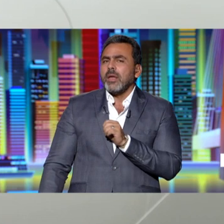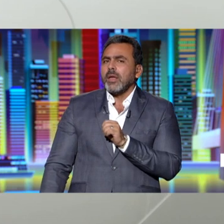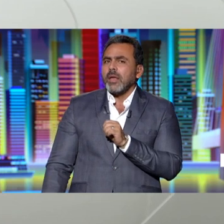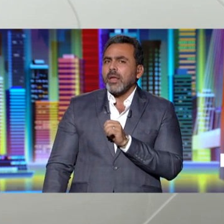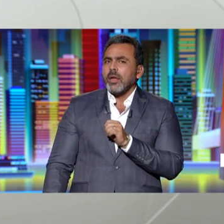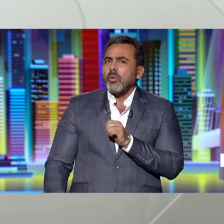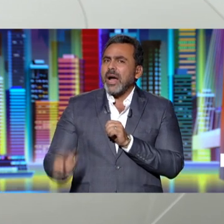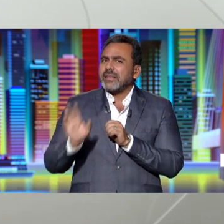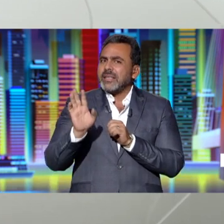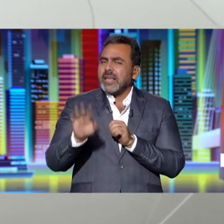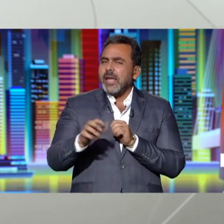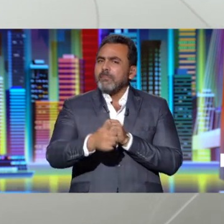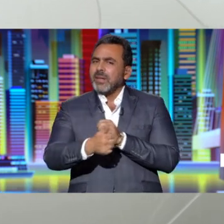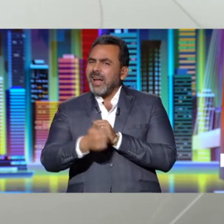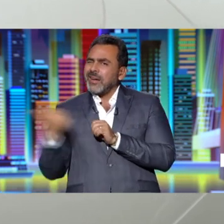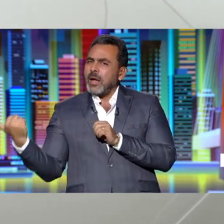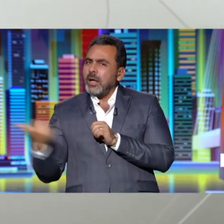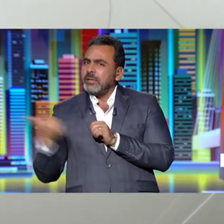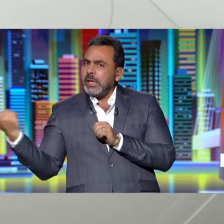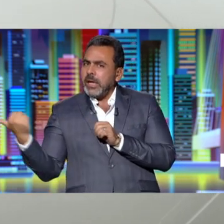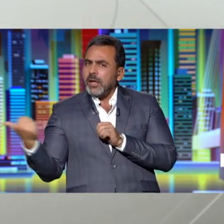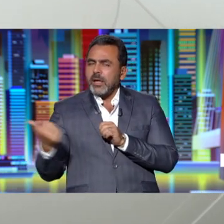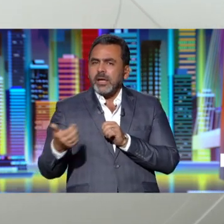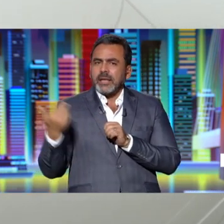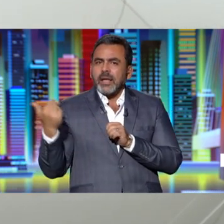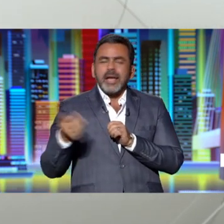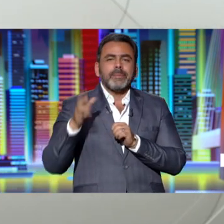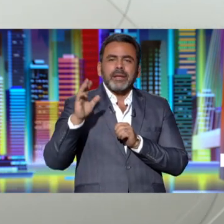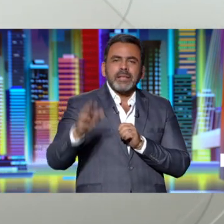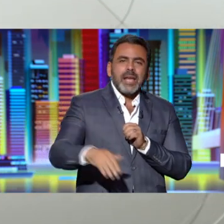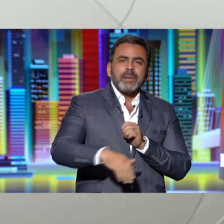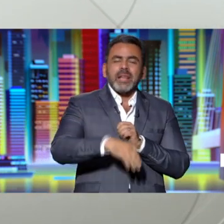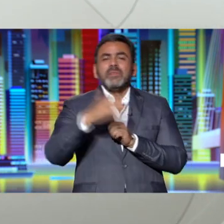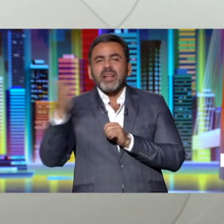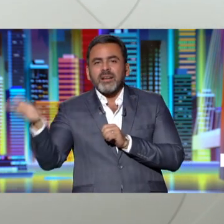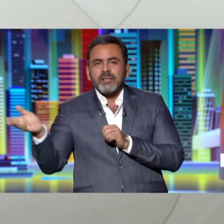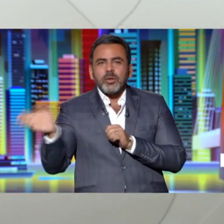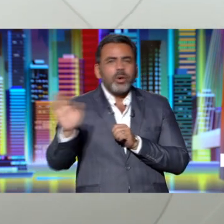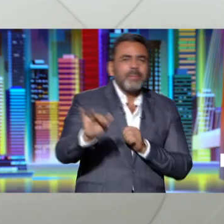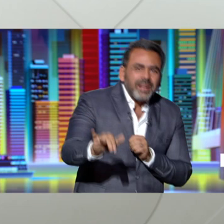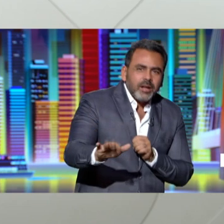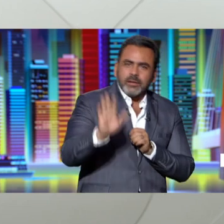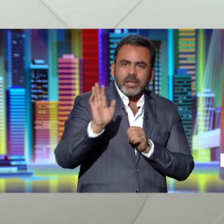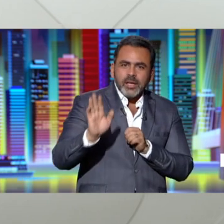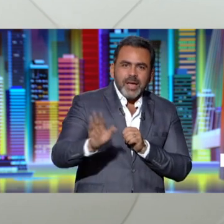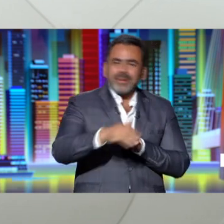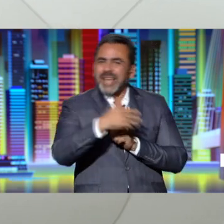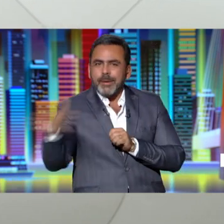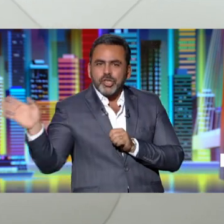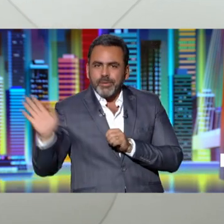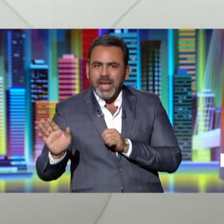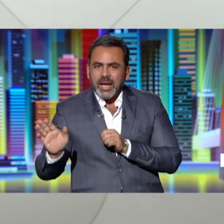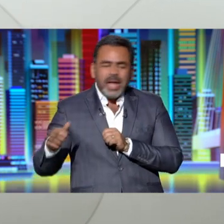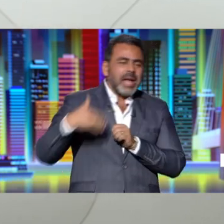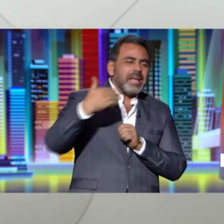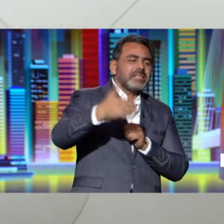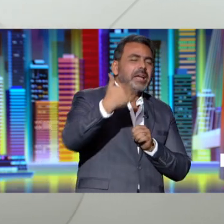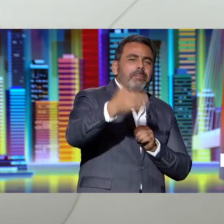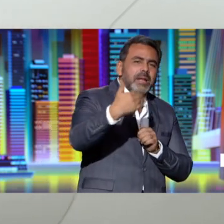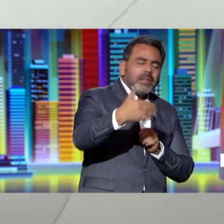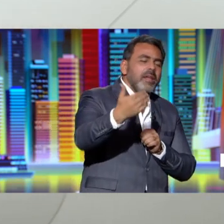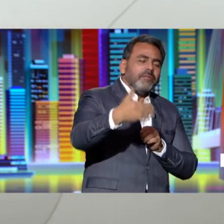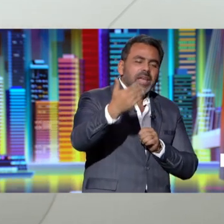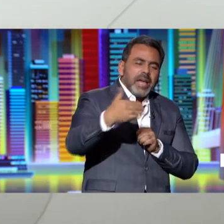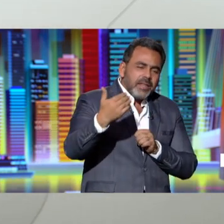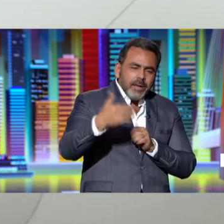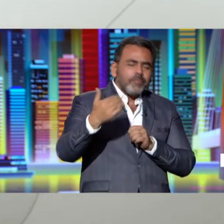سلام وهتنسي من اراضي احت هي طبعا ل انسحبت لا من الاراضي ولا من اراضي هي ما انسحبت من حاجه هي